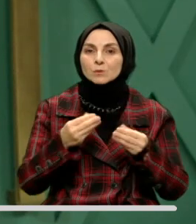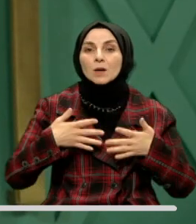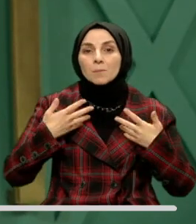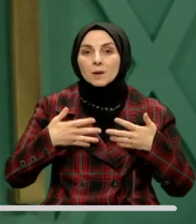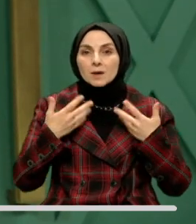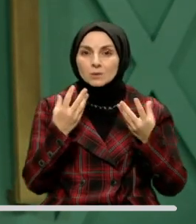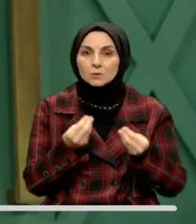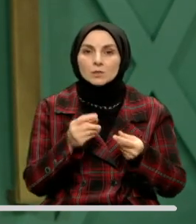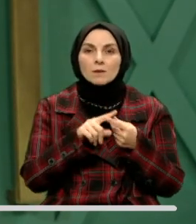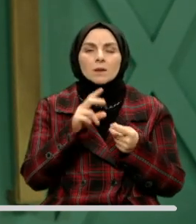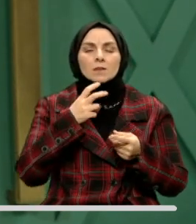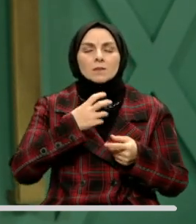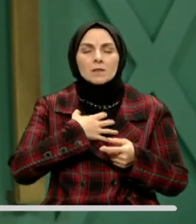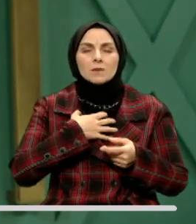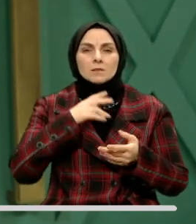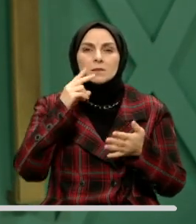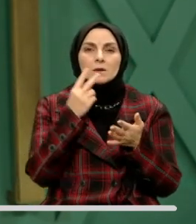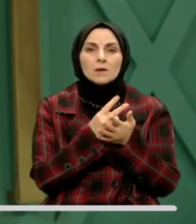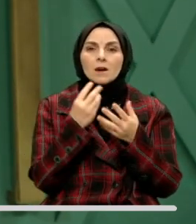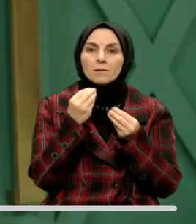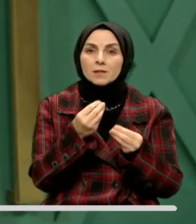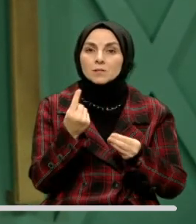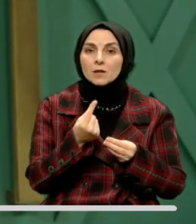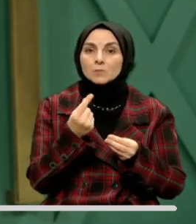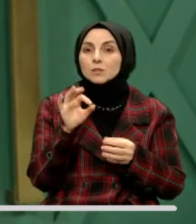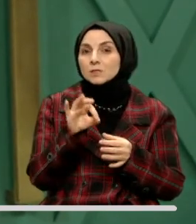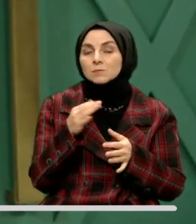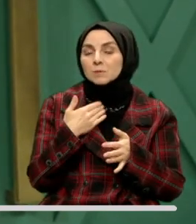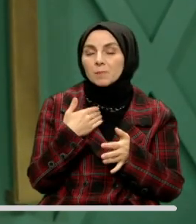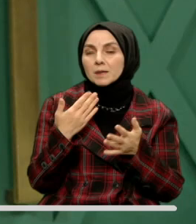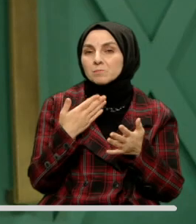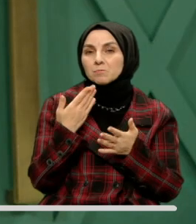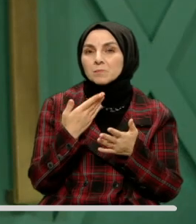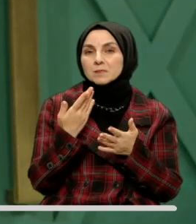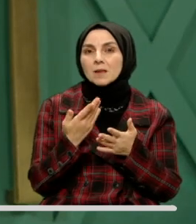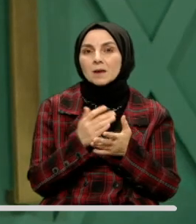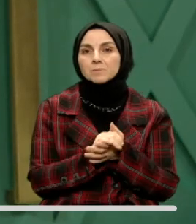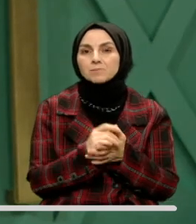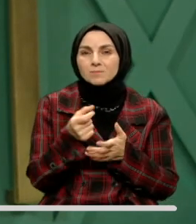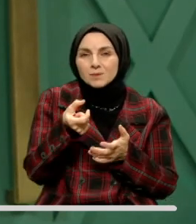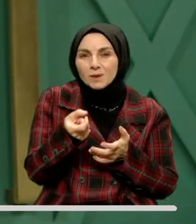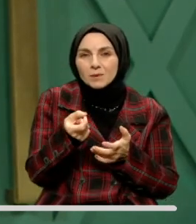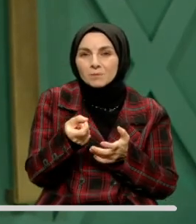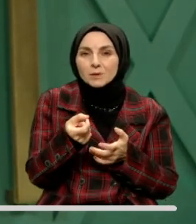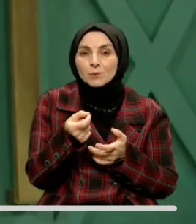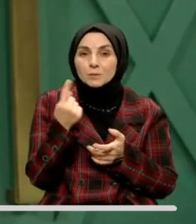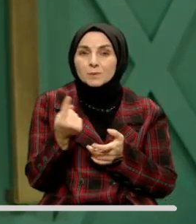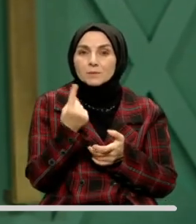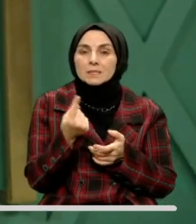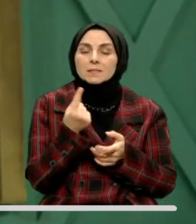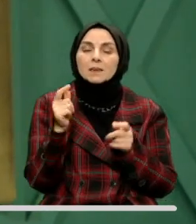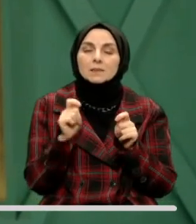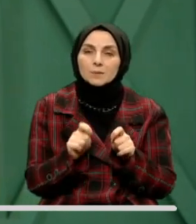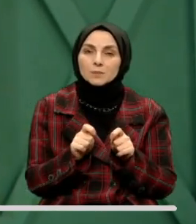karar vereceği ve zevk alacağı bir şey. Şimdi ben pimpon topuyla hadi bakalım. Onu da görelim. Bir fırıldak yapacağım.